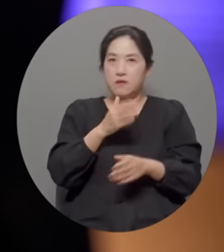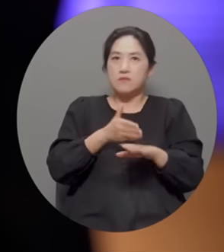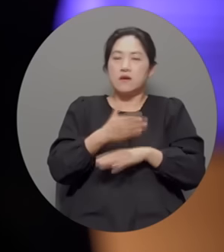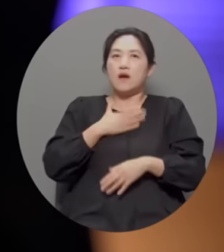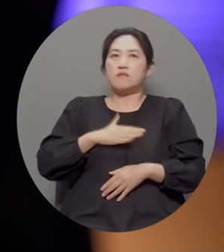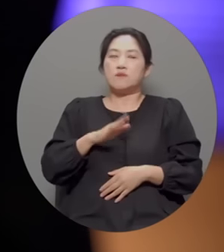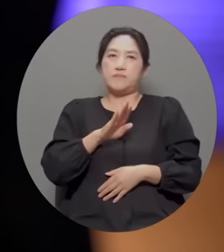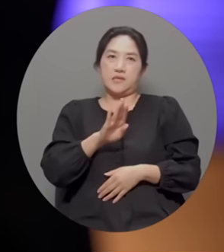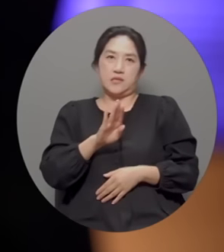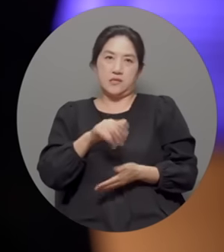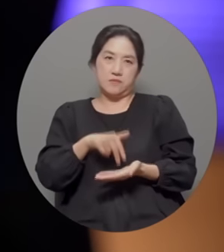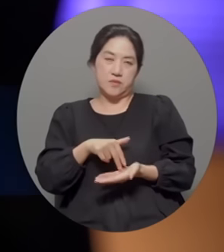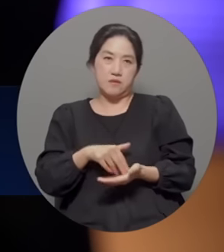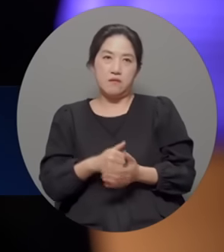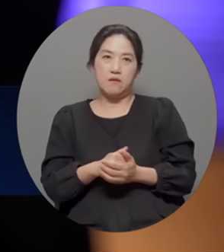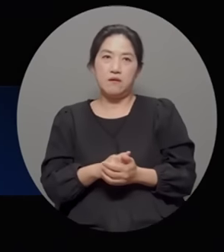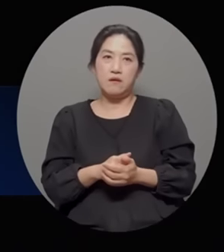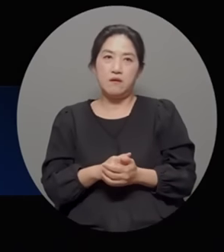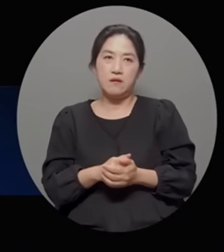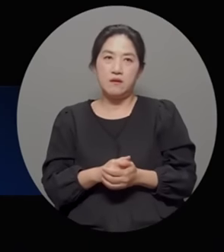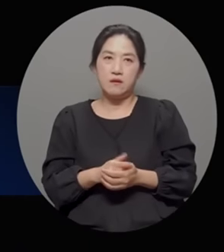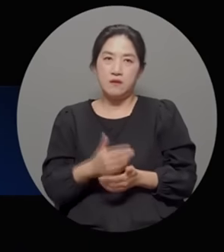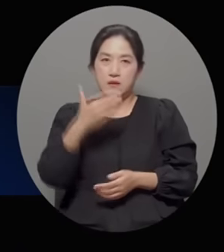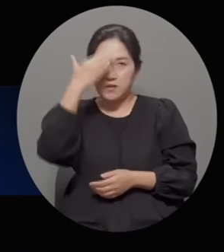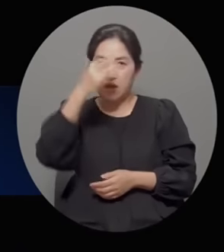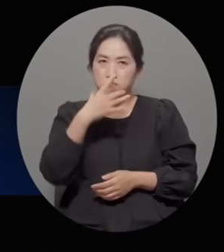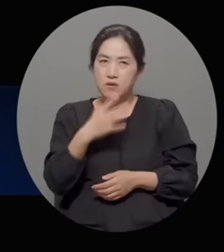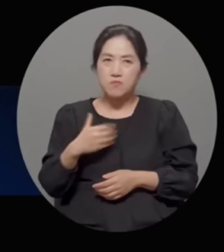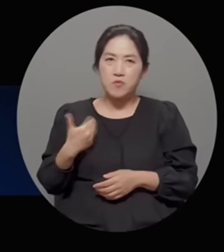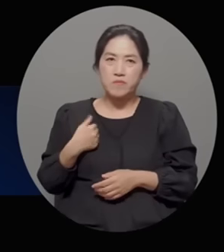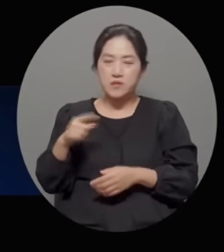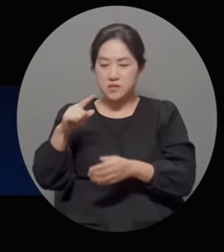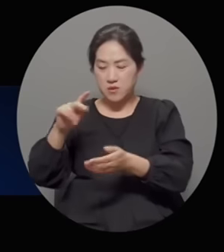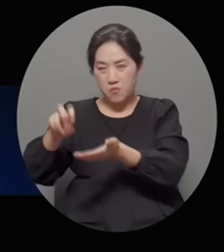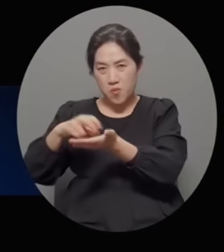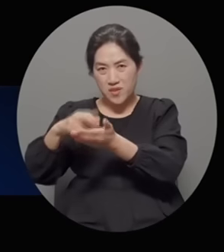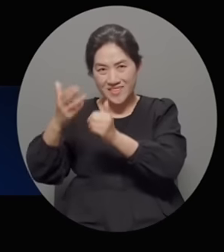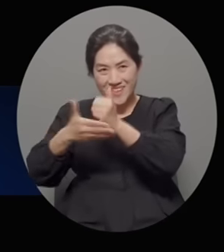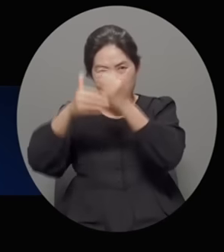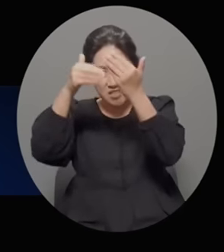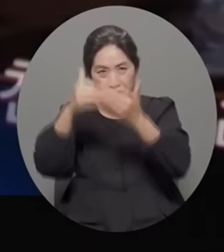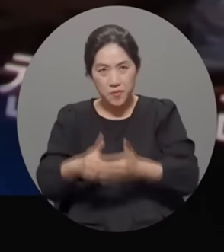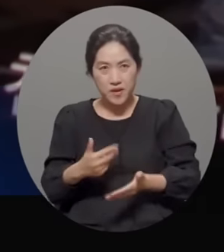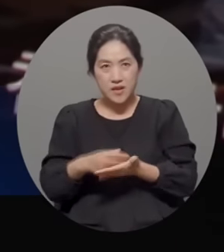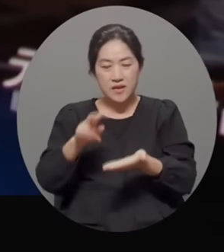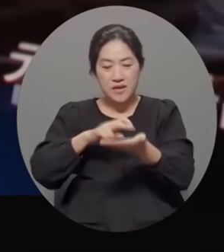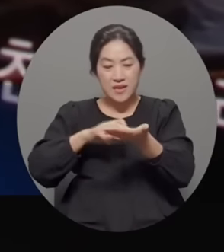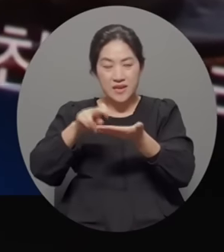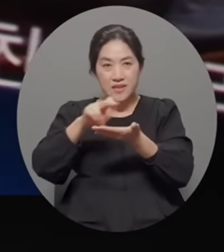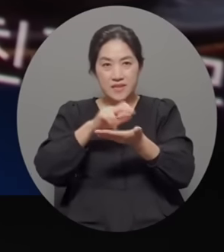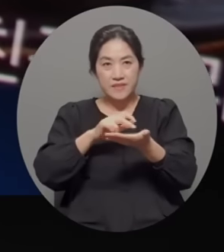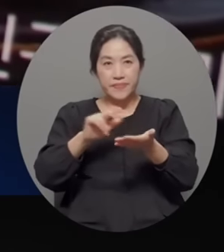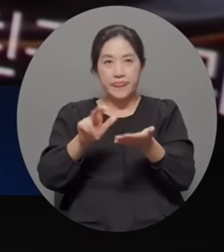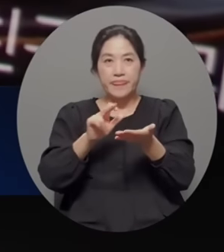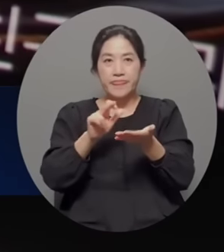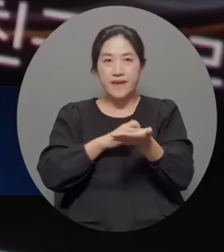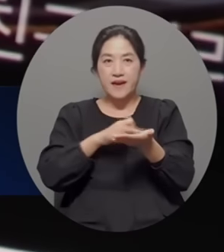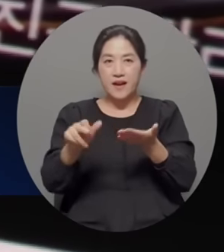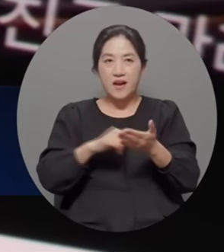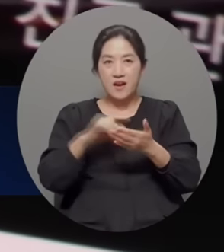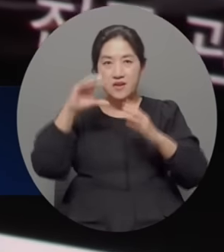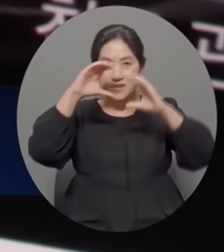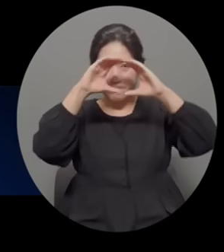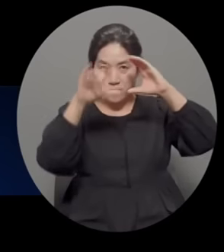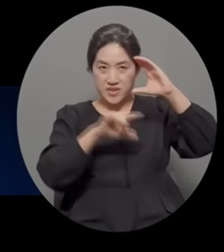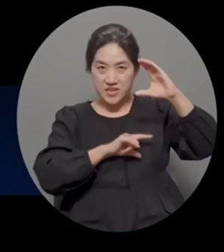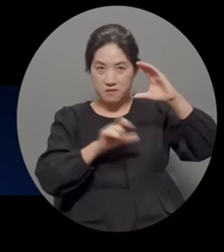알아차렸습니다. 다행인지 불행인지 어쨌든 그놈이 보낸 사진 중에 이제 카카오톡 프로필을 이름이랑 이제 그 프로필 아이콘 나오는 그